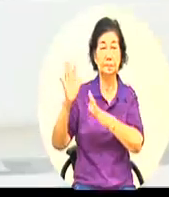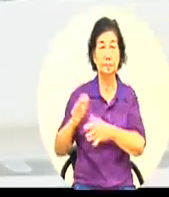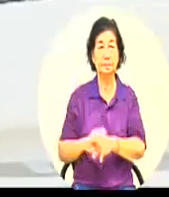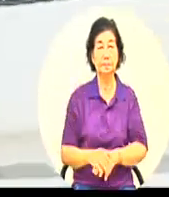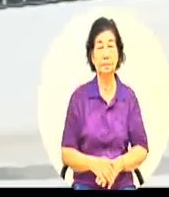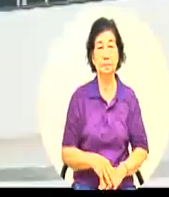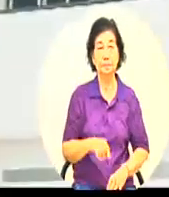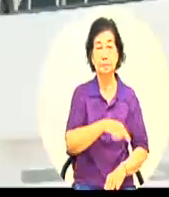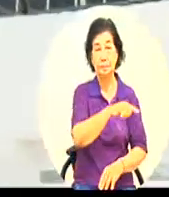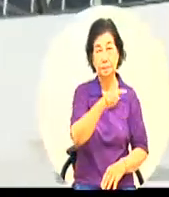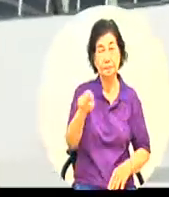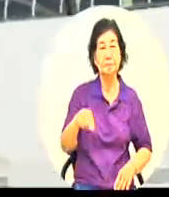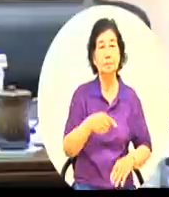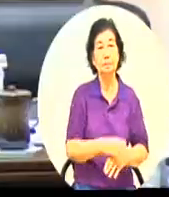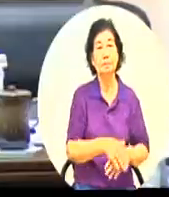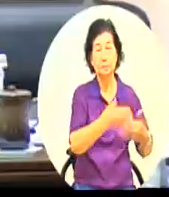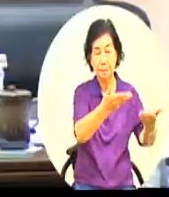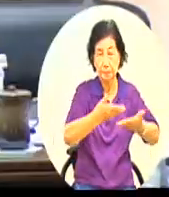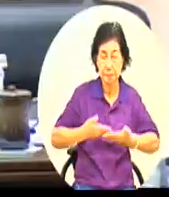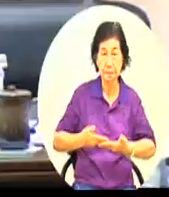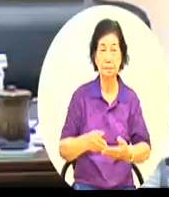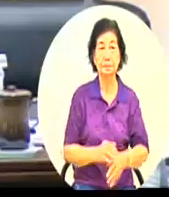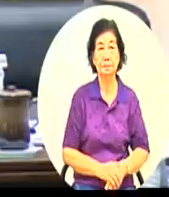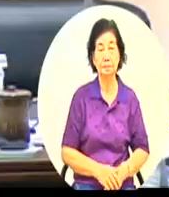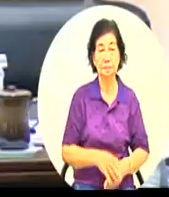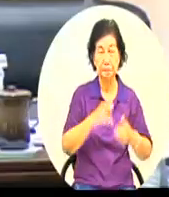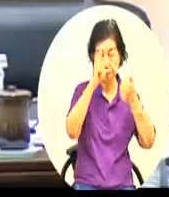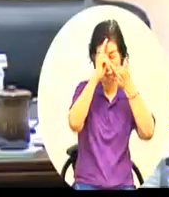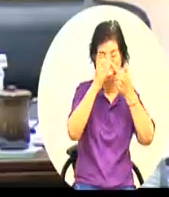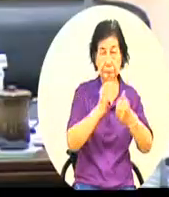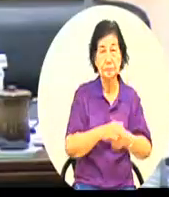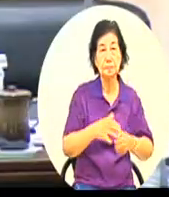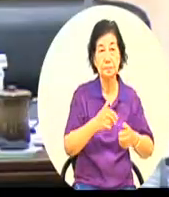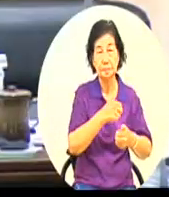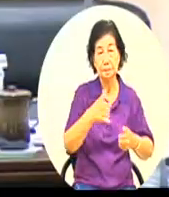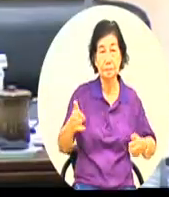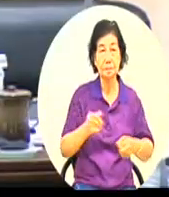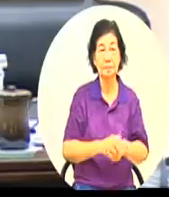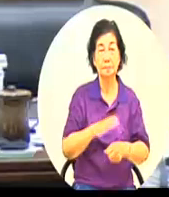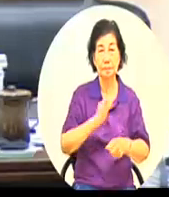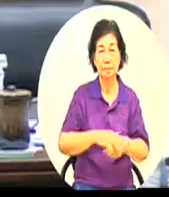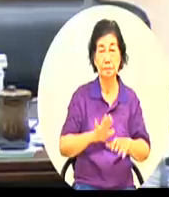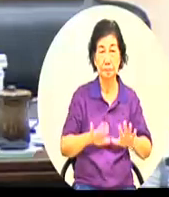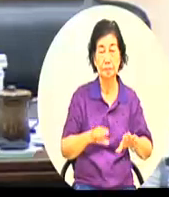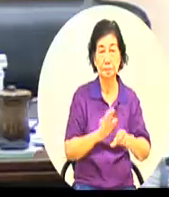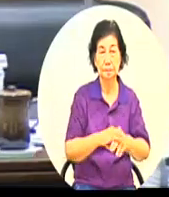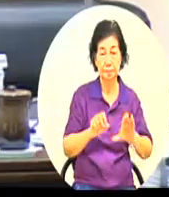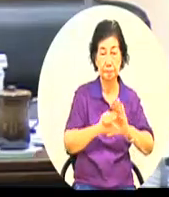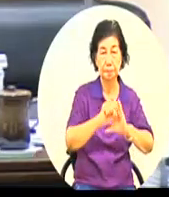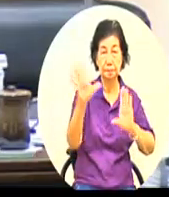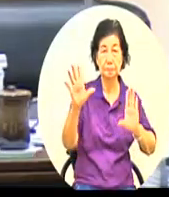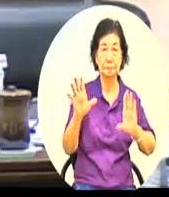欢迎大家，谢谢。许议员，请。 放我行。